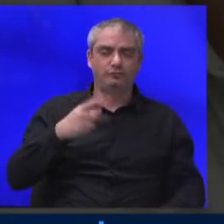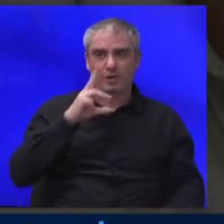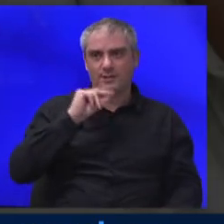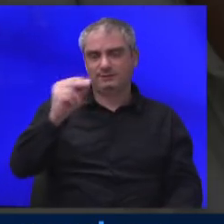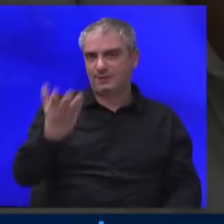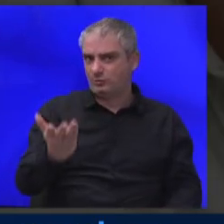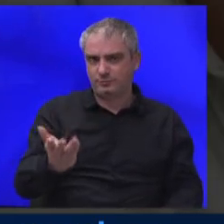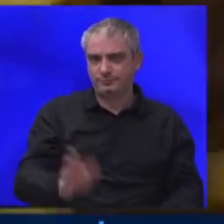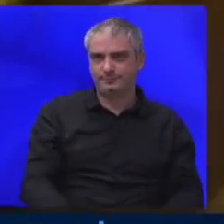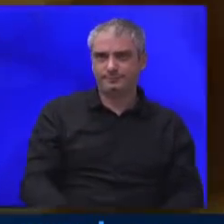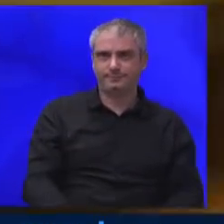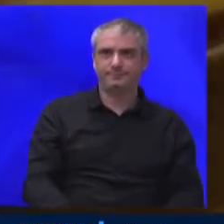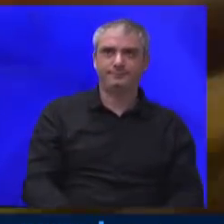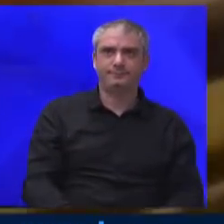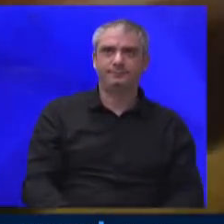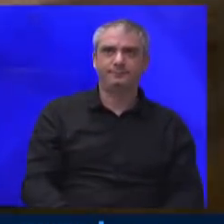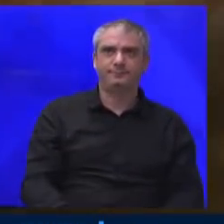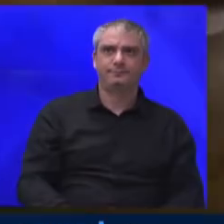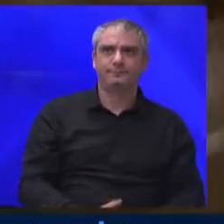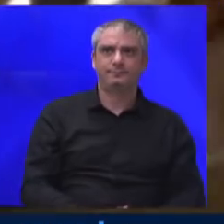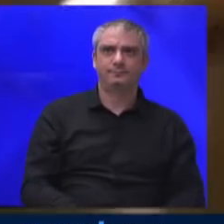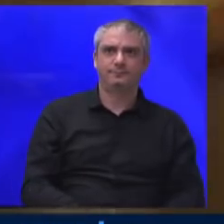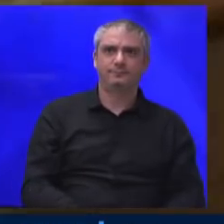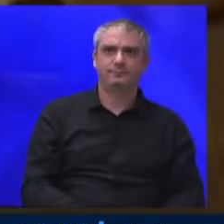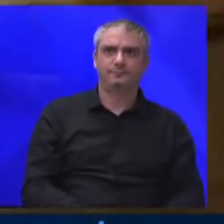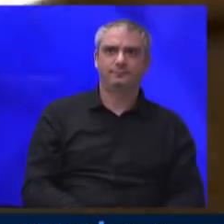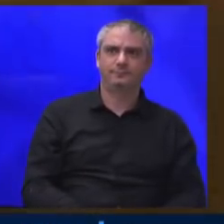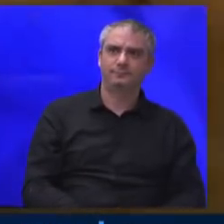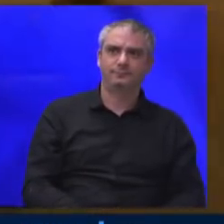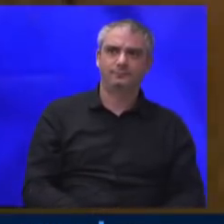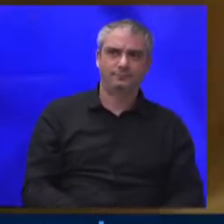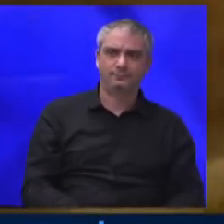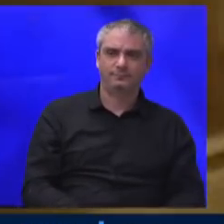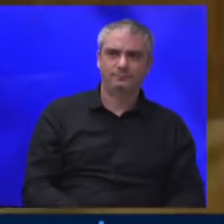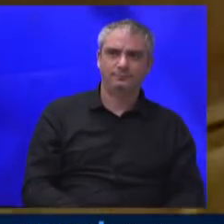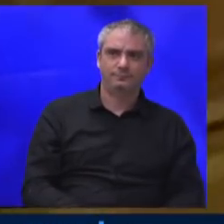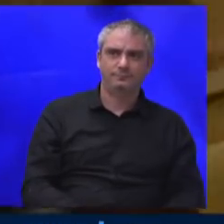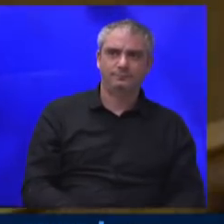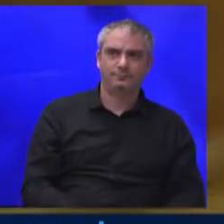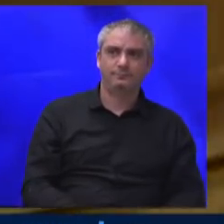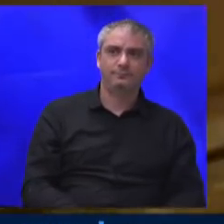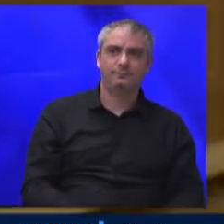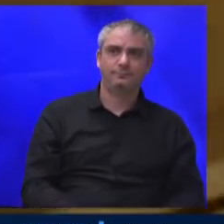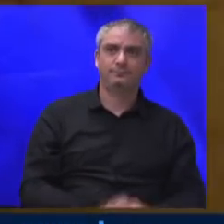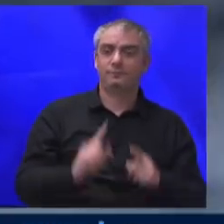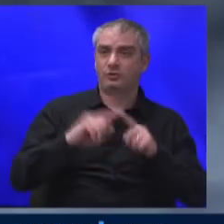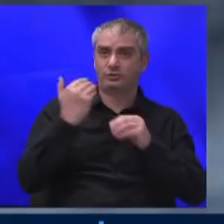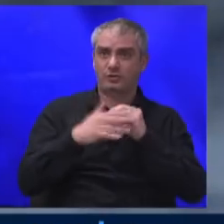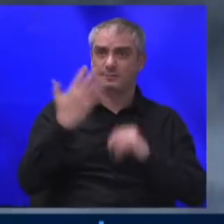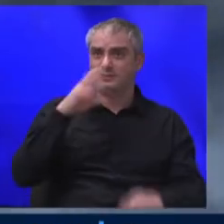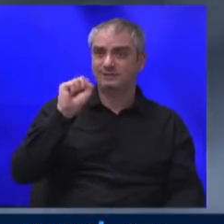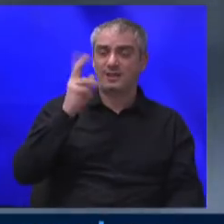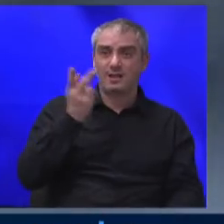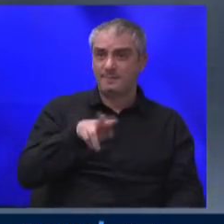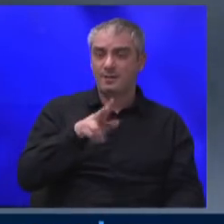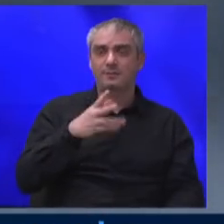שכולם יוכלו להזדהות איתו. רבנים, רבנים, רבנים! בראש, בראש! בחודש האחרון, מאז מותו של סנדק, נרשמה